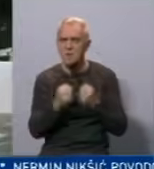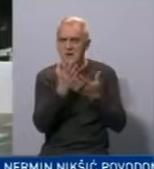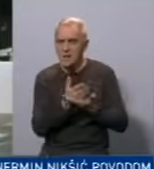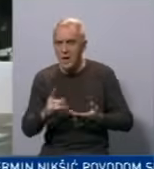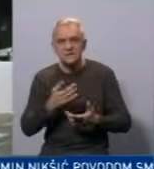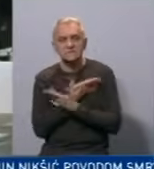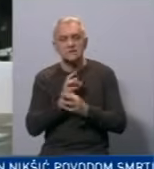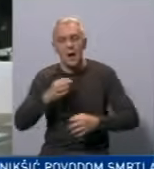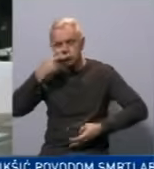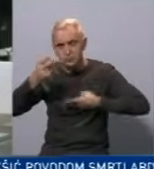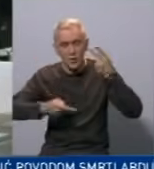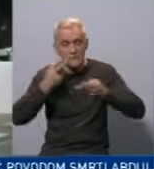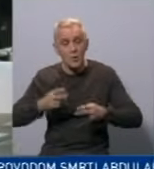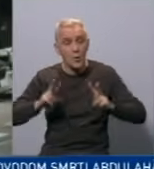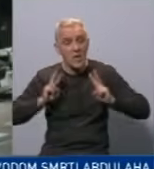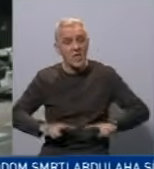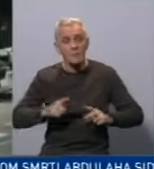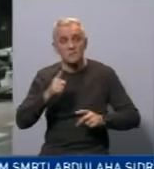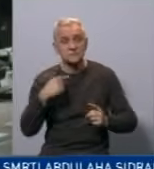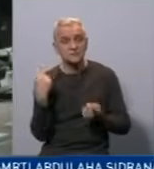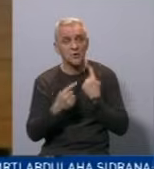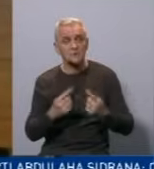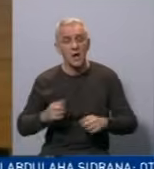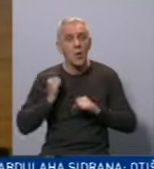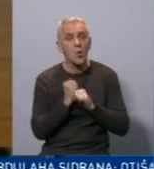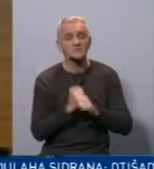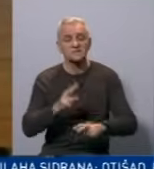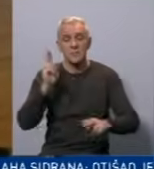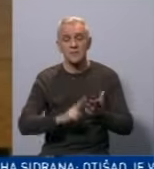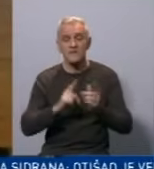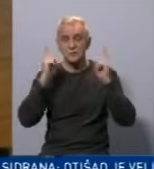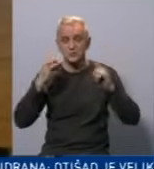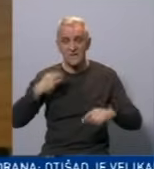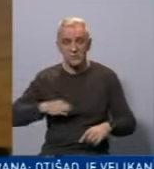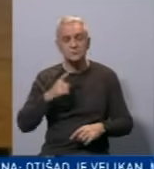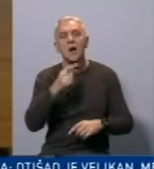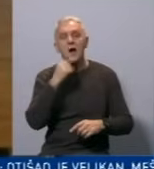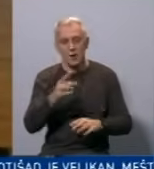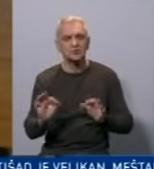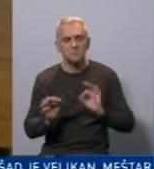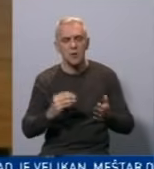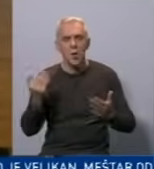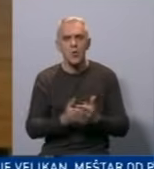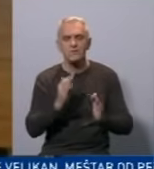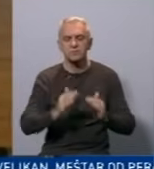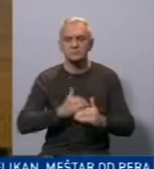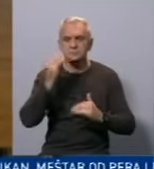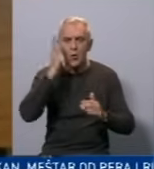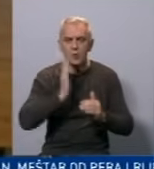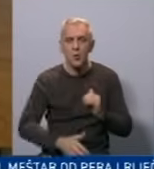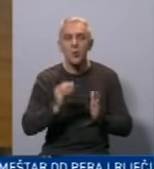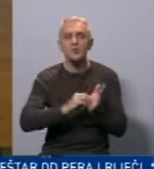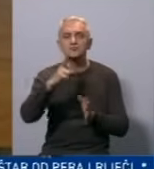provjeru imovinskog stanja nosilaca pravosudnih funkcija i poručuje da je spreman na novo prolongiranje roka za još